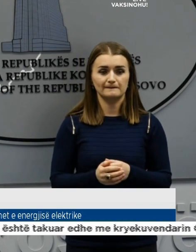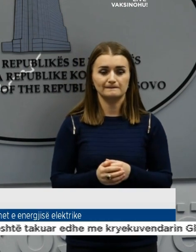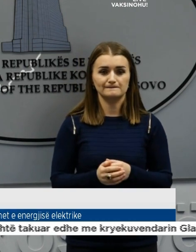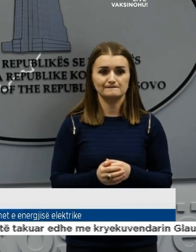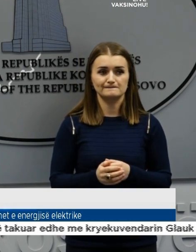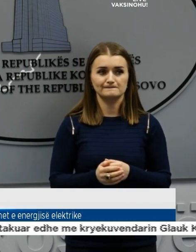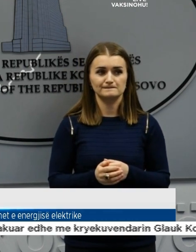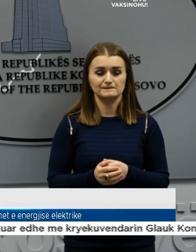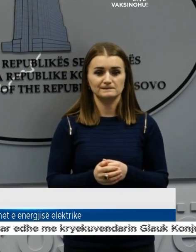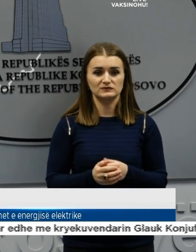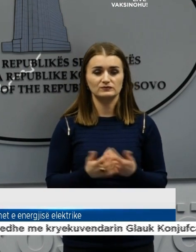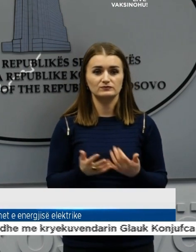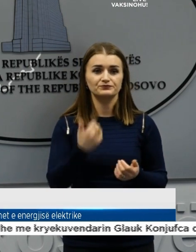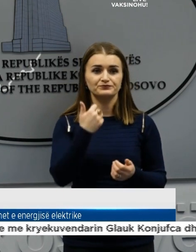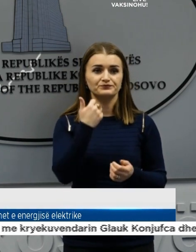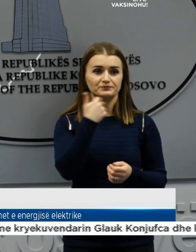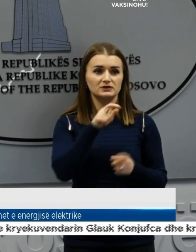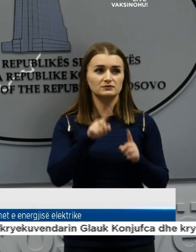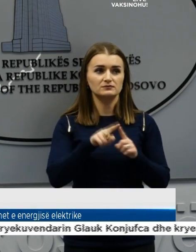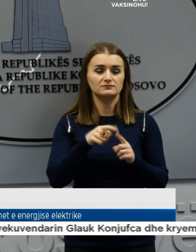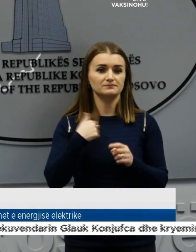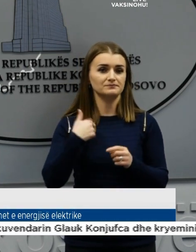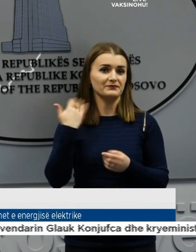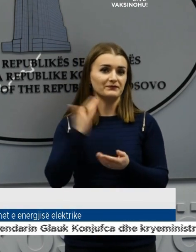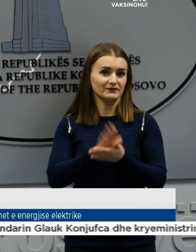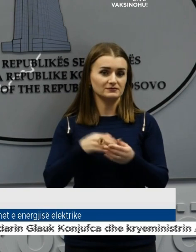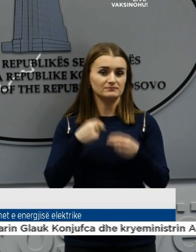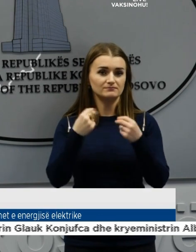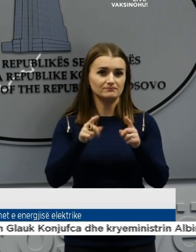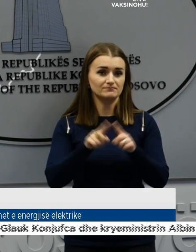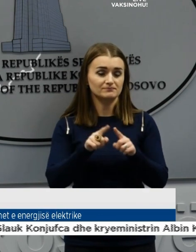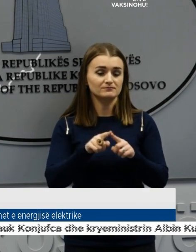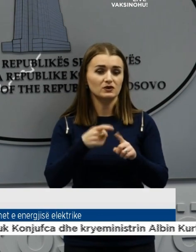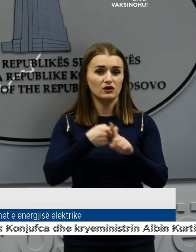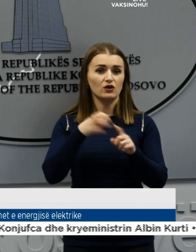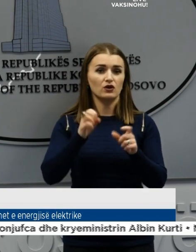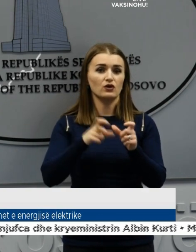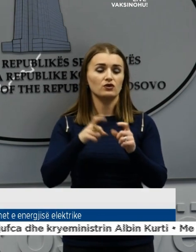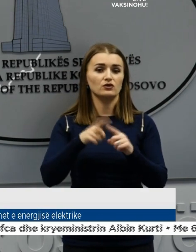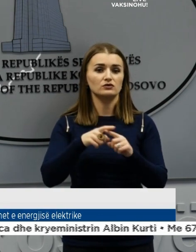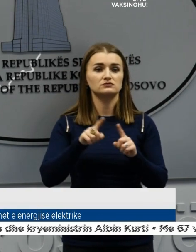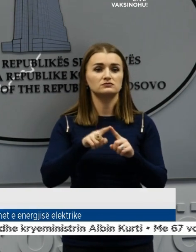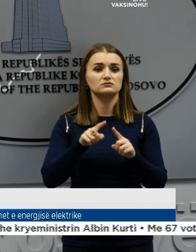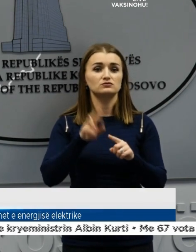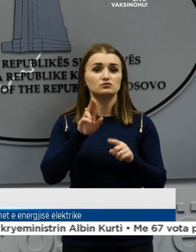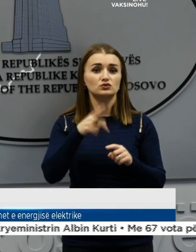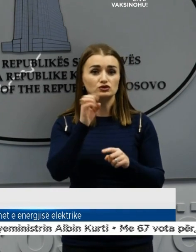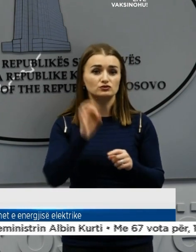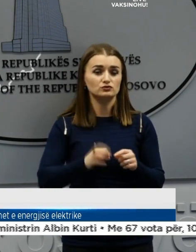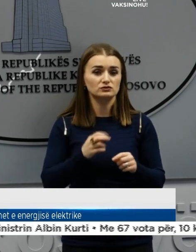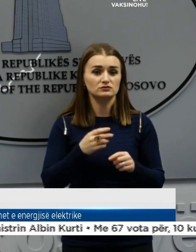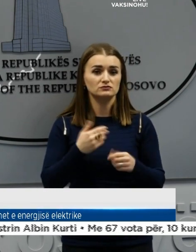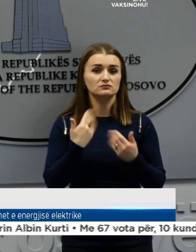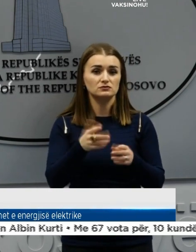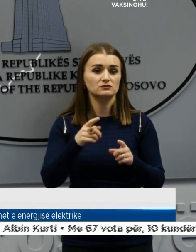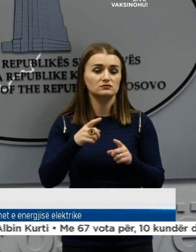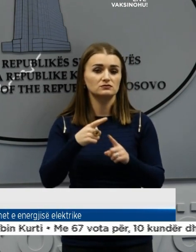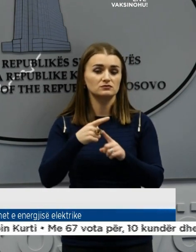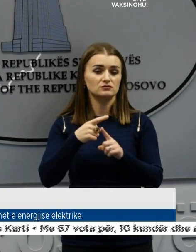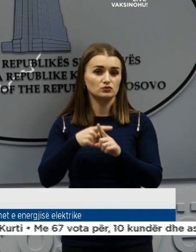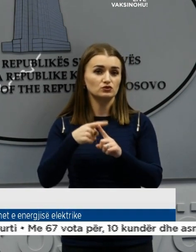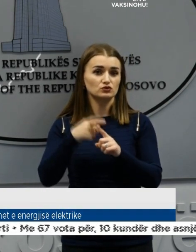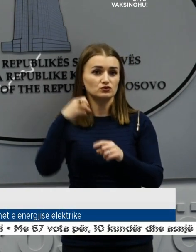për arsye që i përmenda në fillim, gjatë javëve të fundit, kost nuk ka arritur ta përmbush plotësisht këtë obligim, duke shkaktuar devijime në